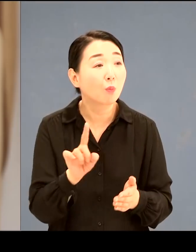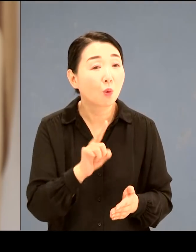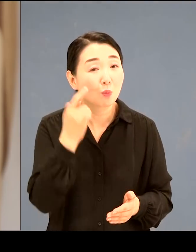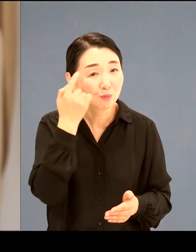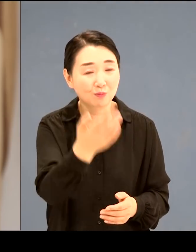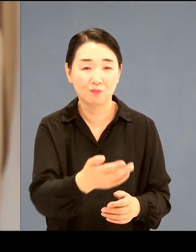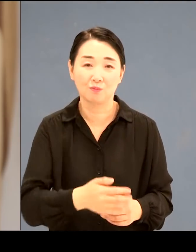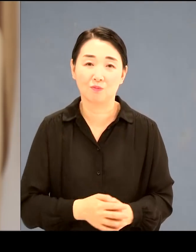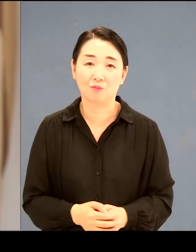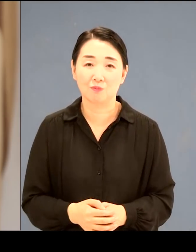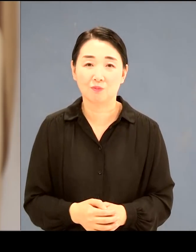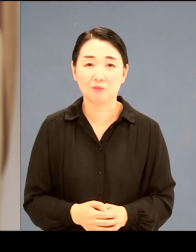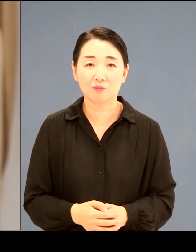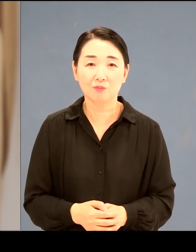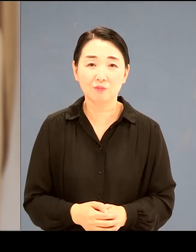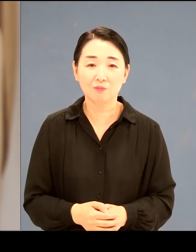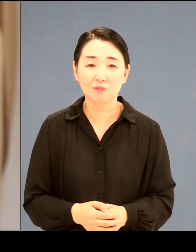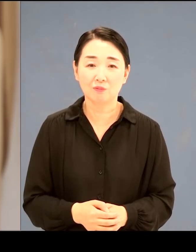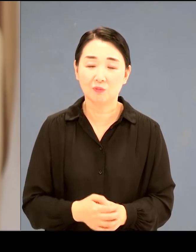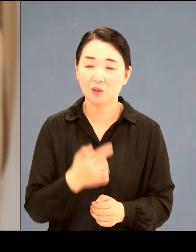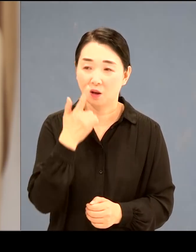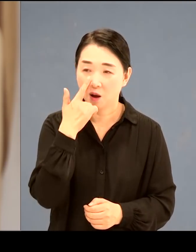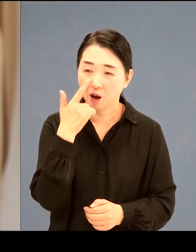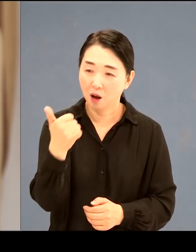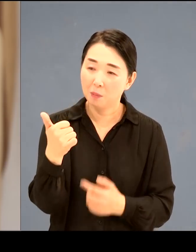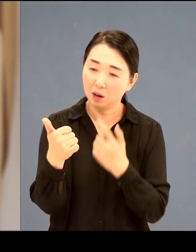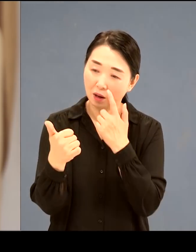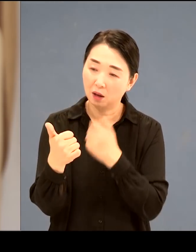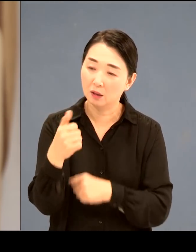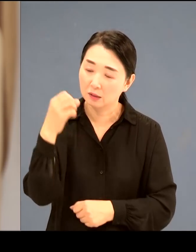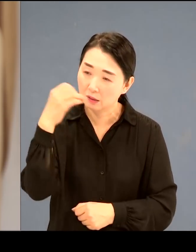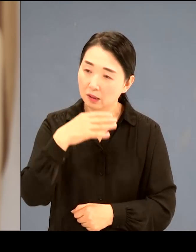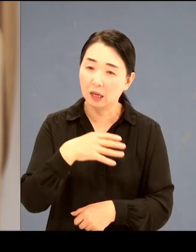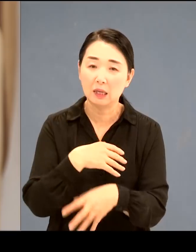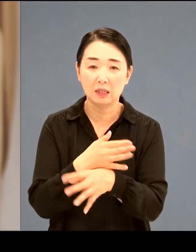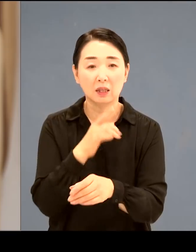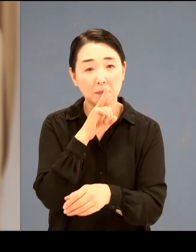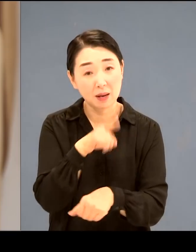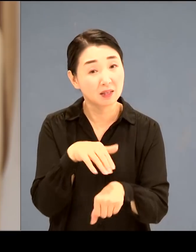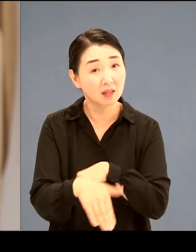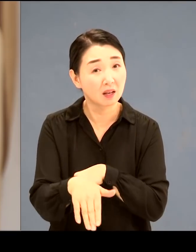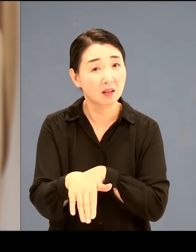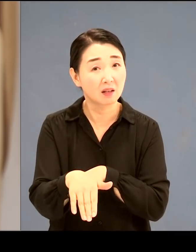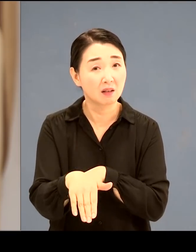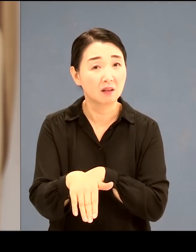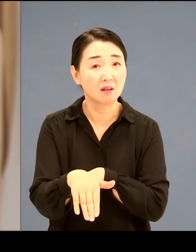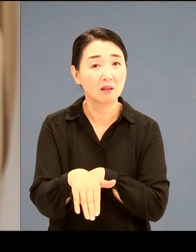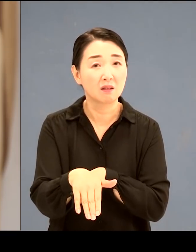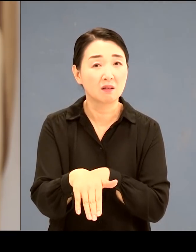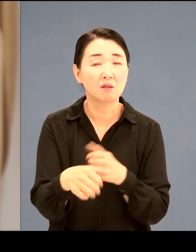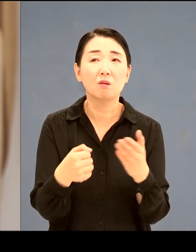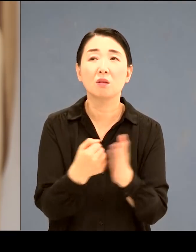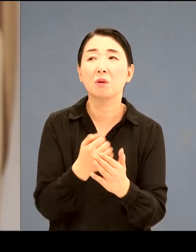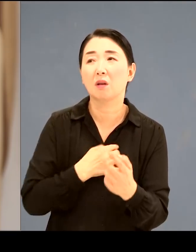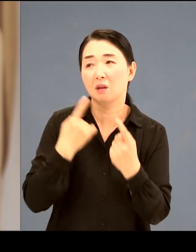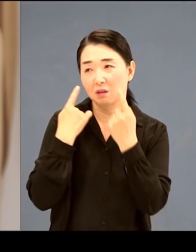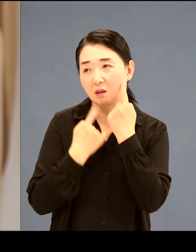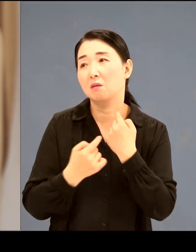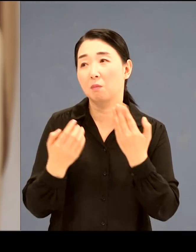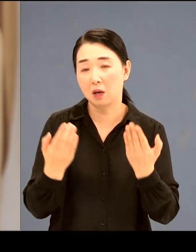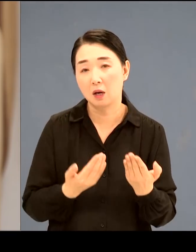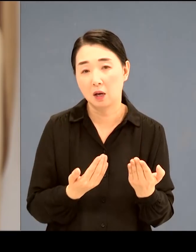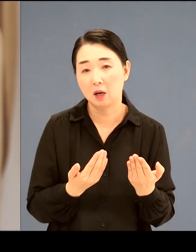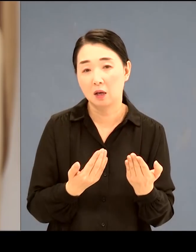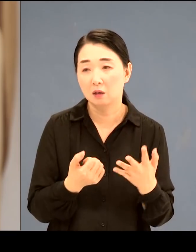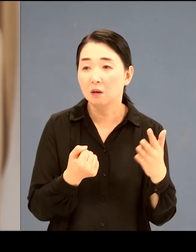그랬더니 아빠가 이렇게 무심코 던지는 장난스러운 말들 네. 그런 거에 내가 상처를 입었고